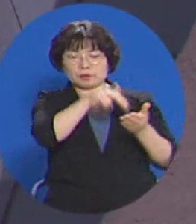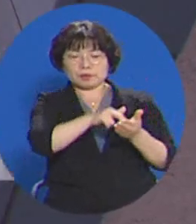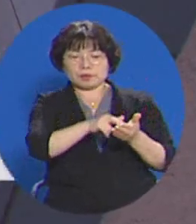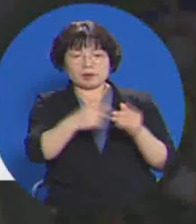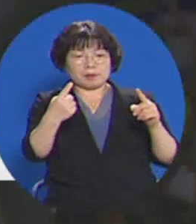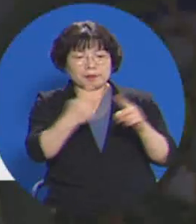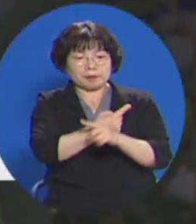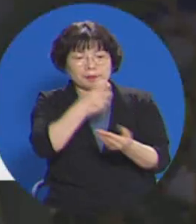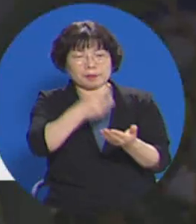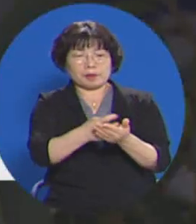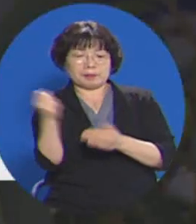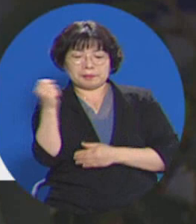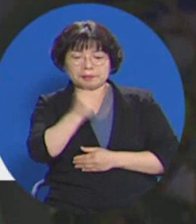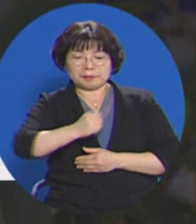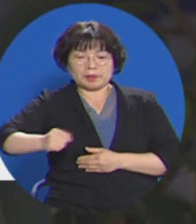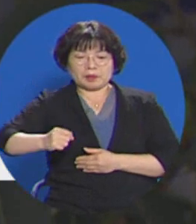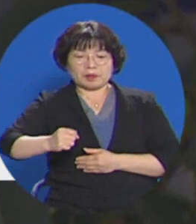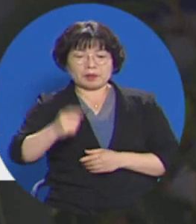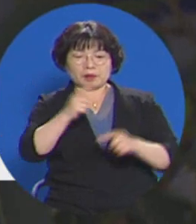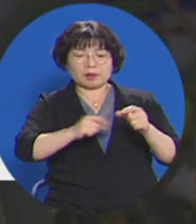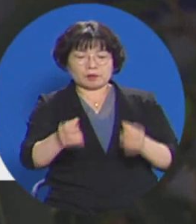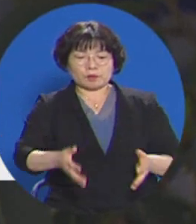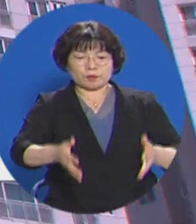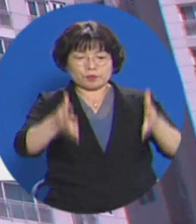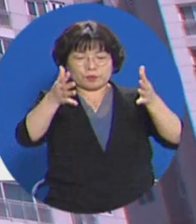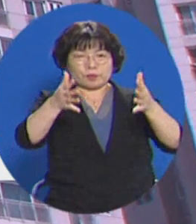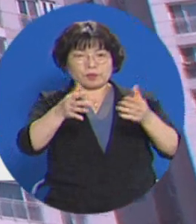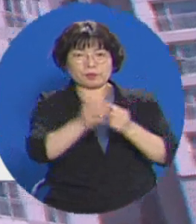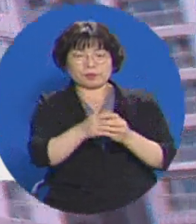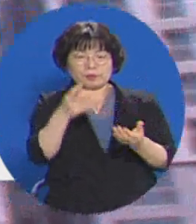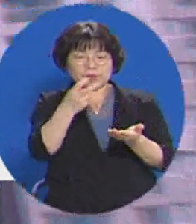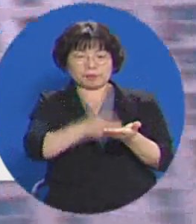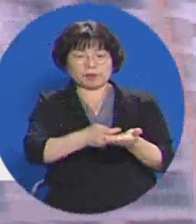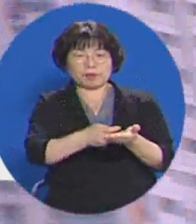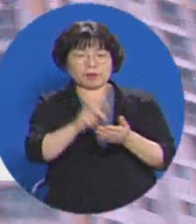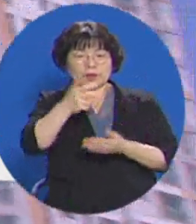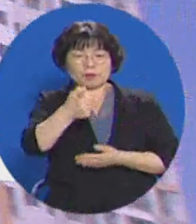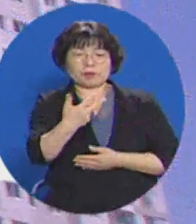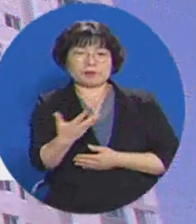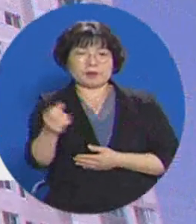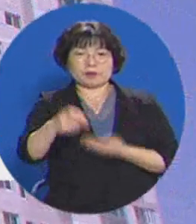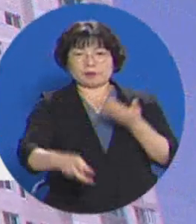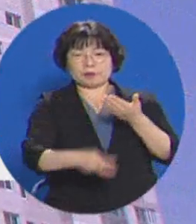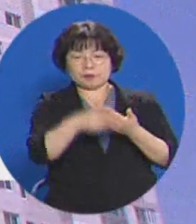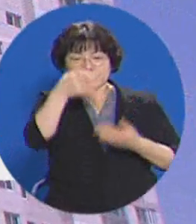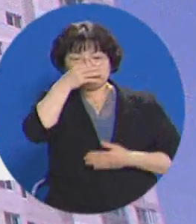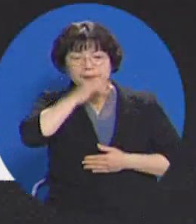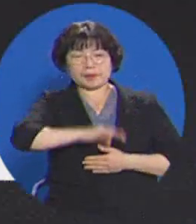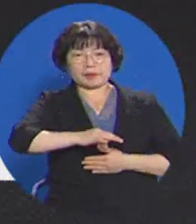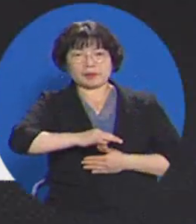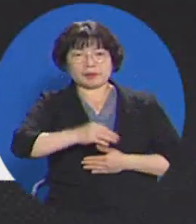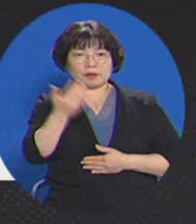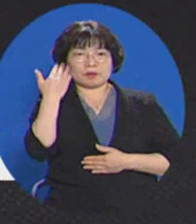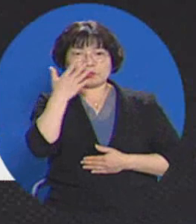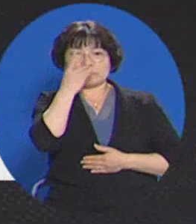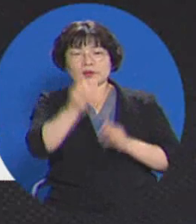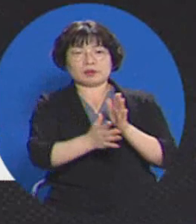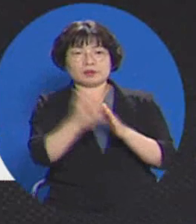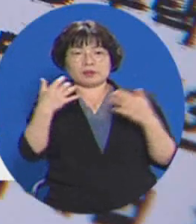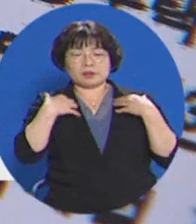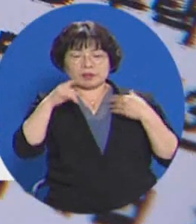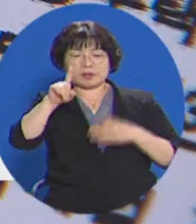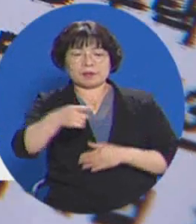개정법을 어기고 아파트를 규정보다 높게 분양해 58억 원의 부당이익을 챙긴 것으로 간주되면서 최근